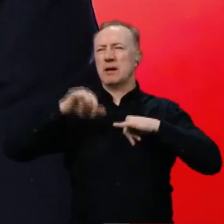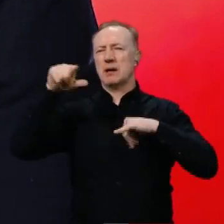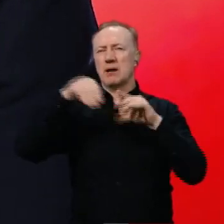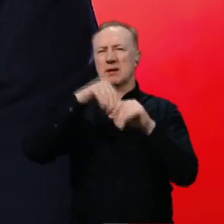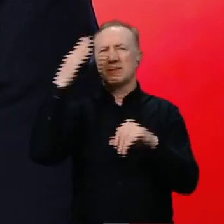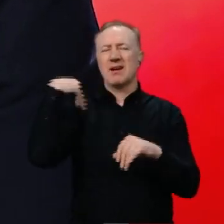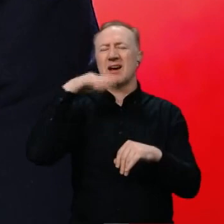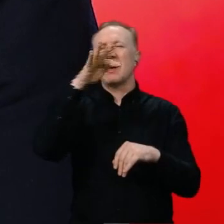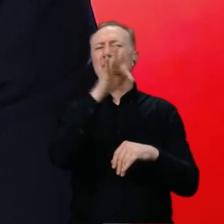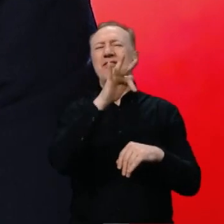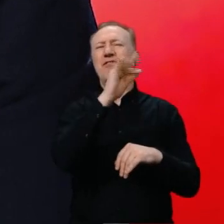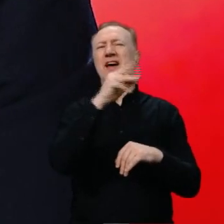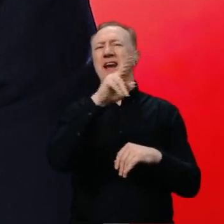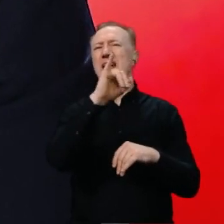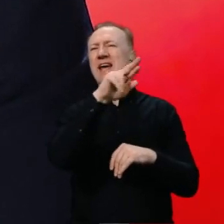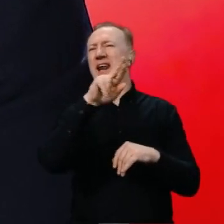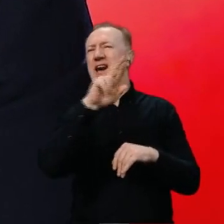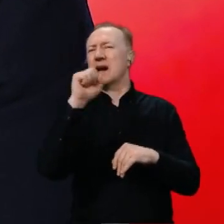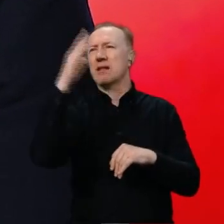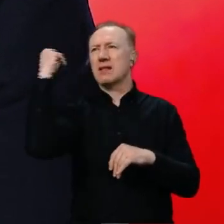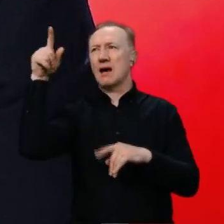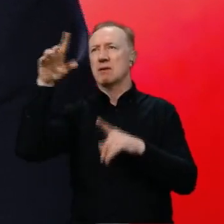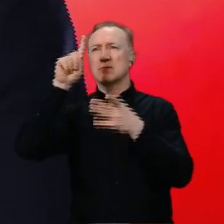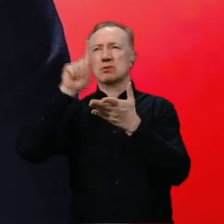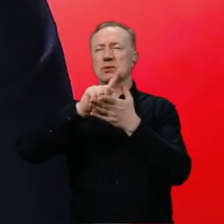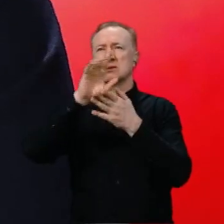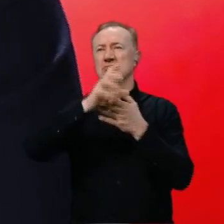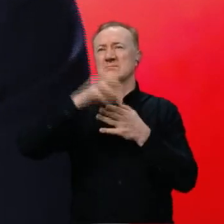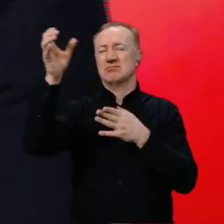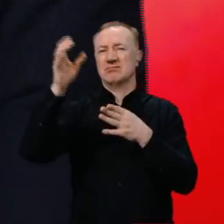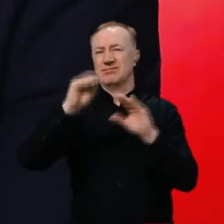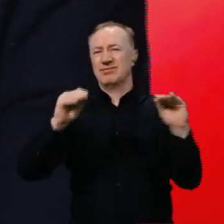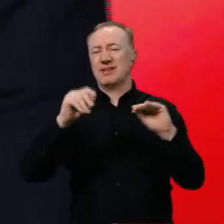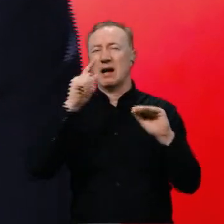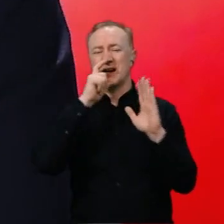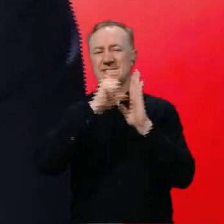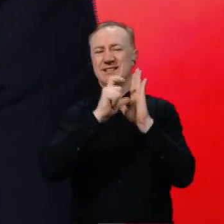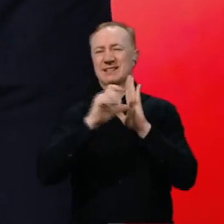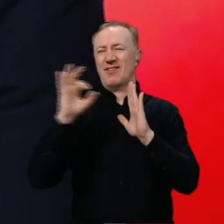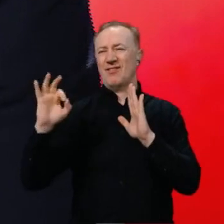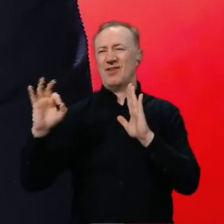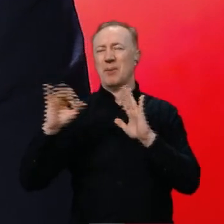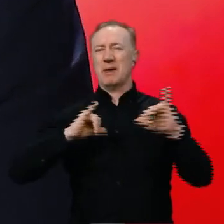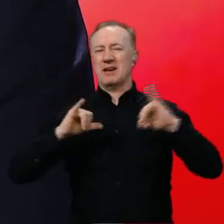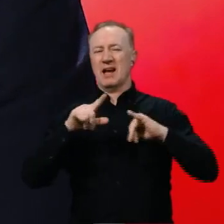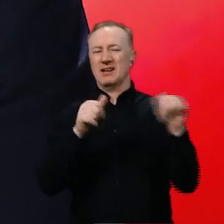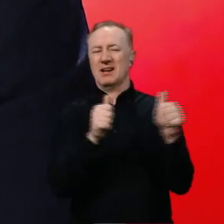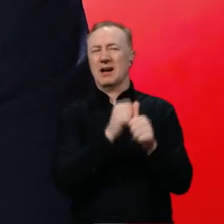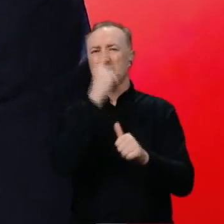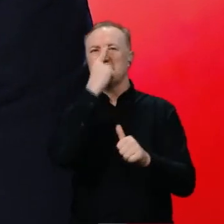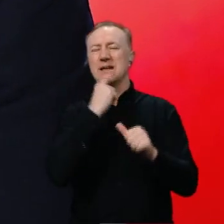który rzeczywiście ostatnio, jak tylko śledzi się jego Instagram, to widać, że on tę Amerykę Południową cały